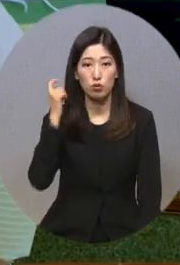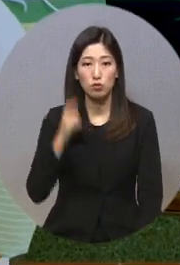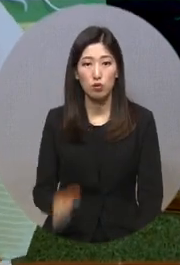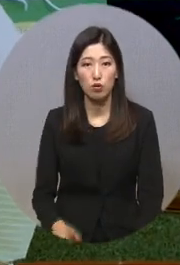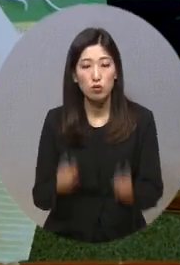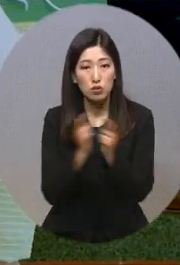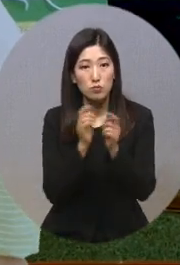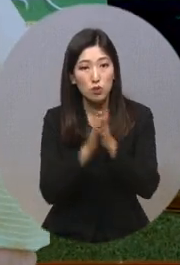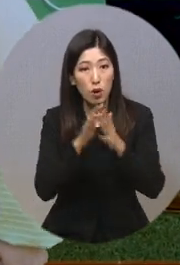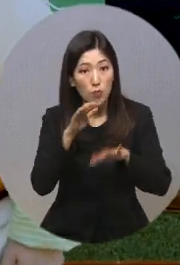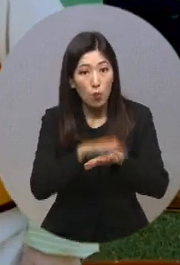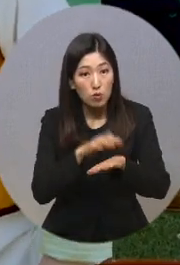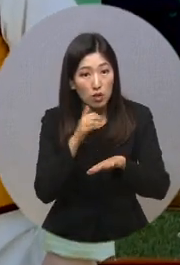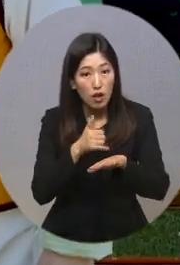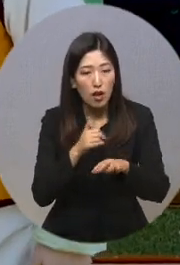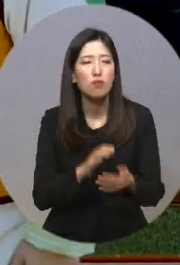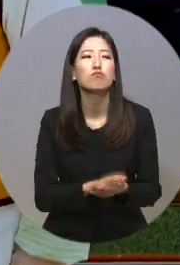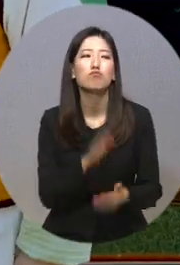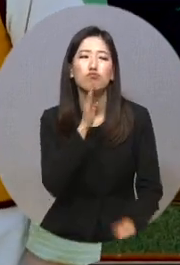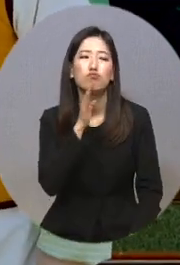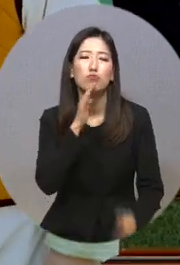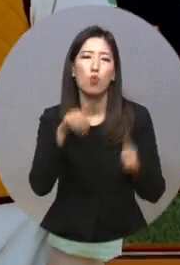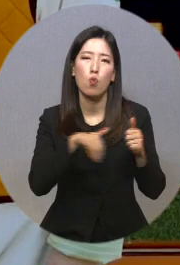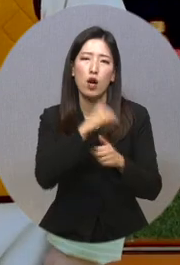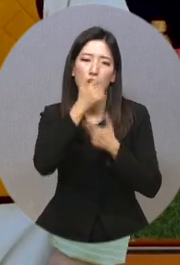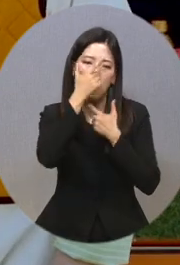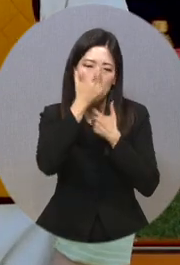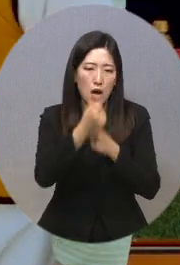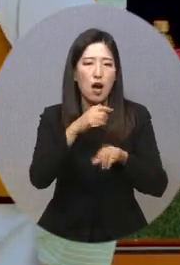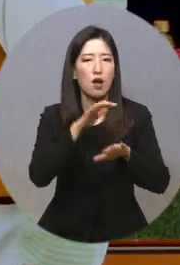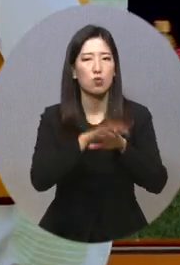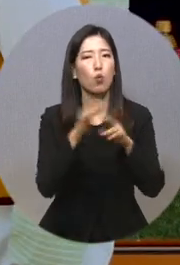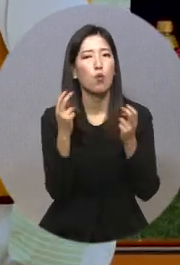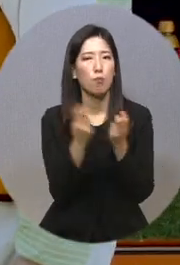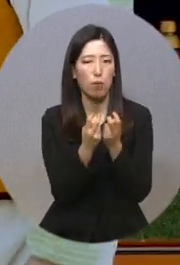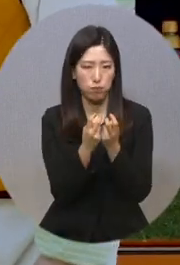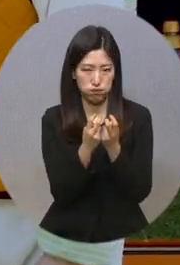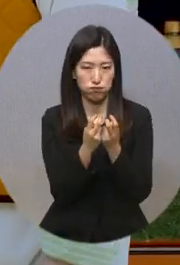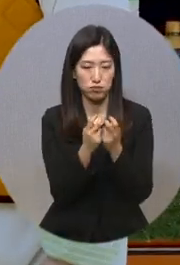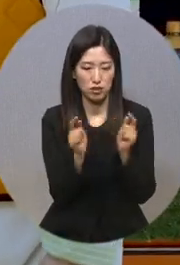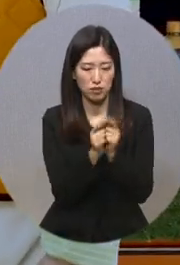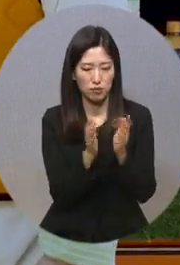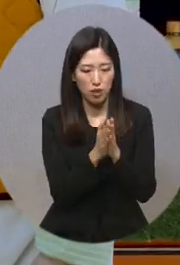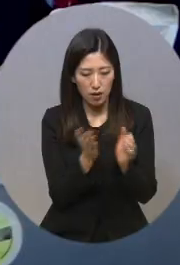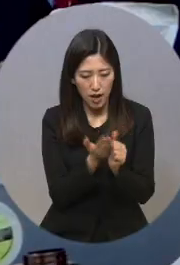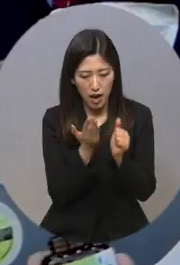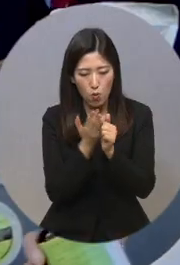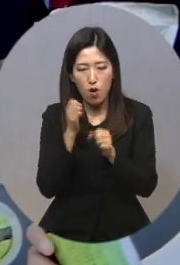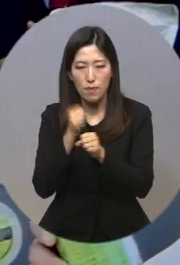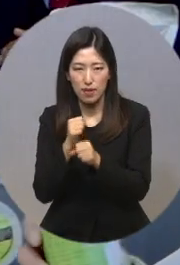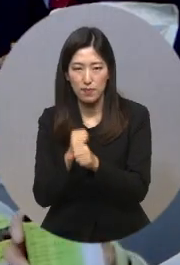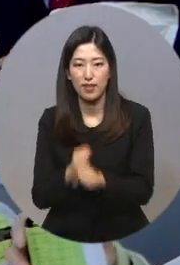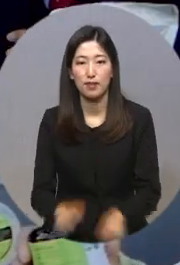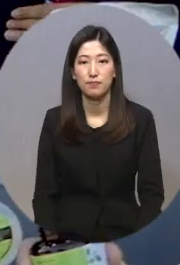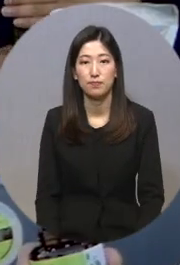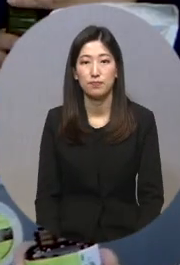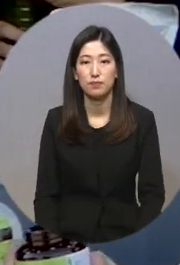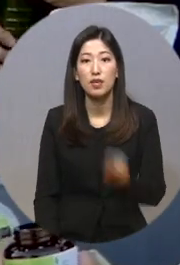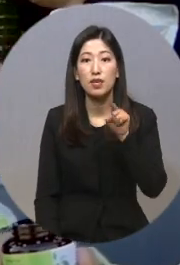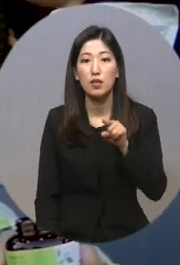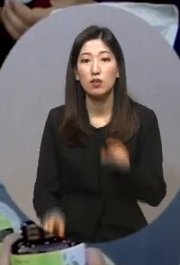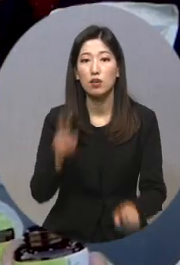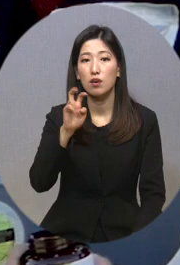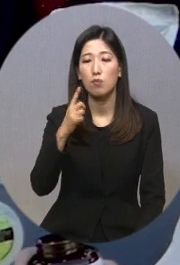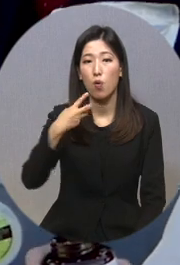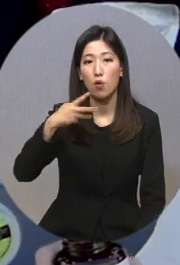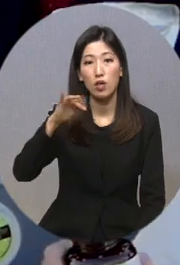농사를 지으신 건가요? 저희 친환경 농법으로 저희가 재배하고 가공까지 합니다. 자, 이게 바로